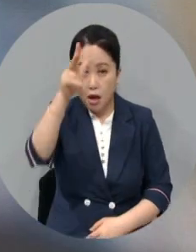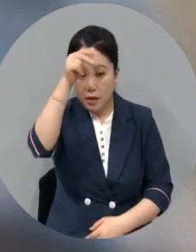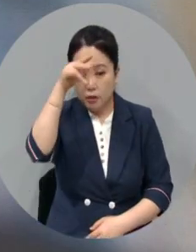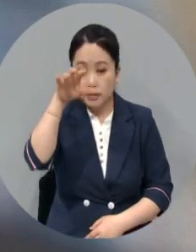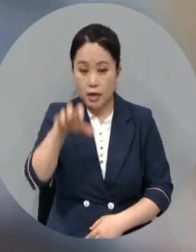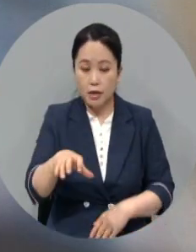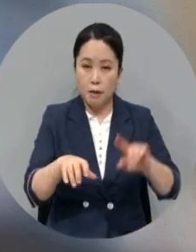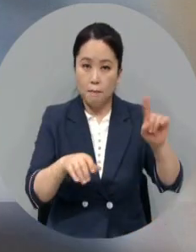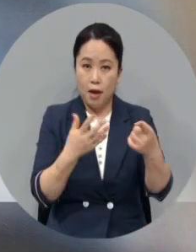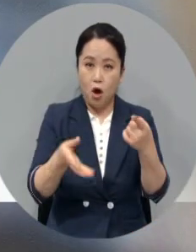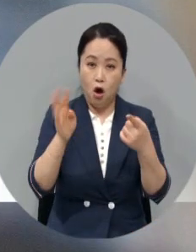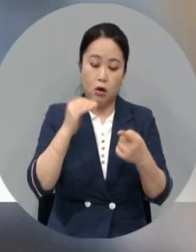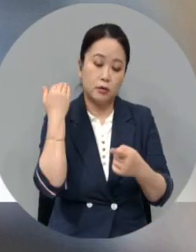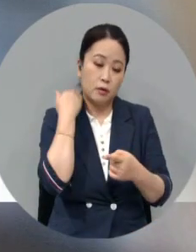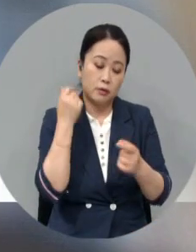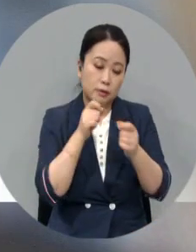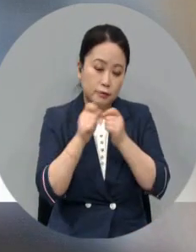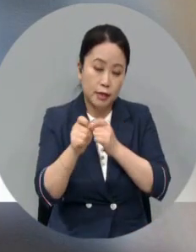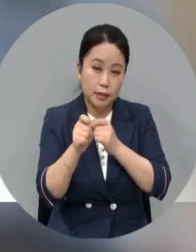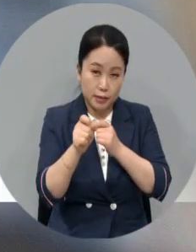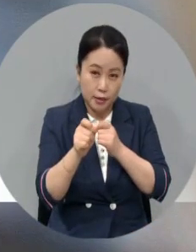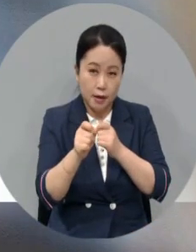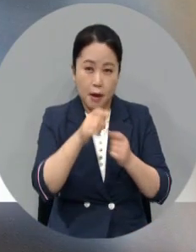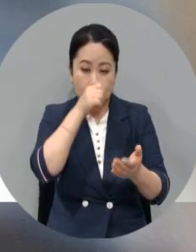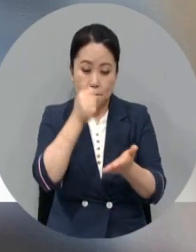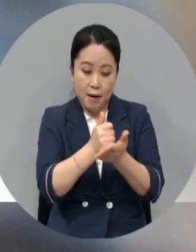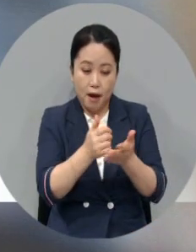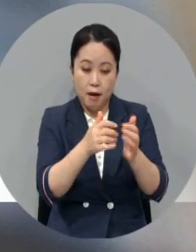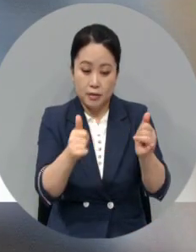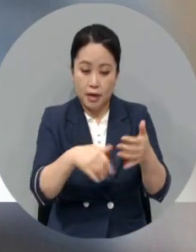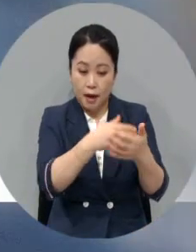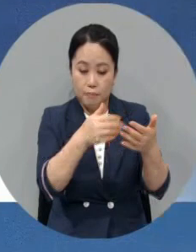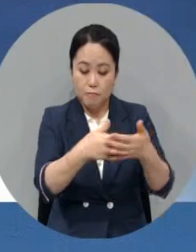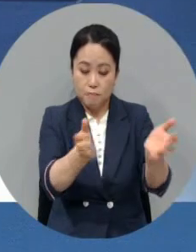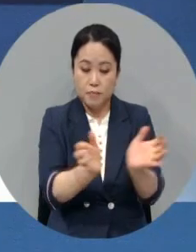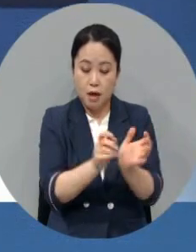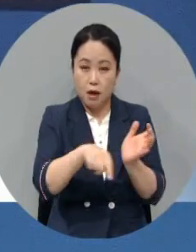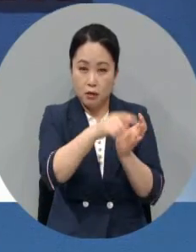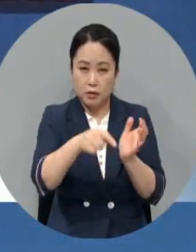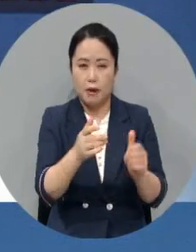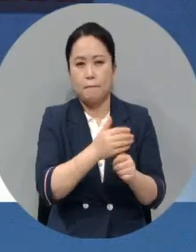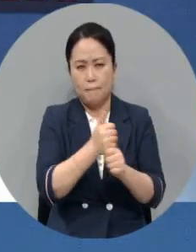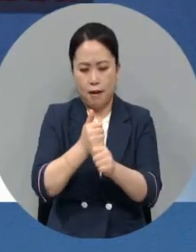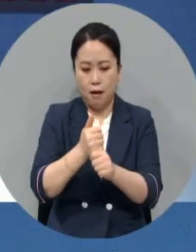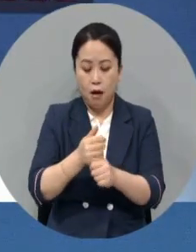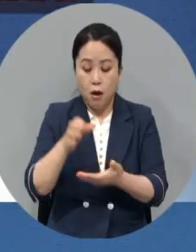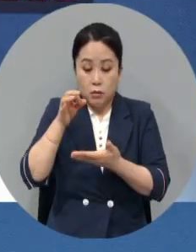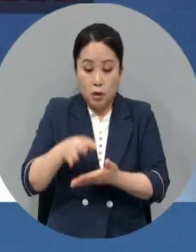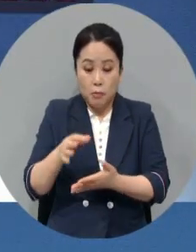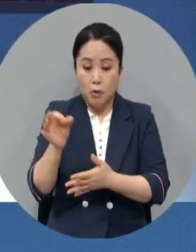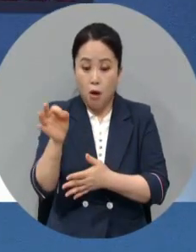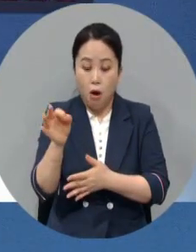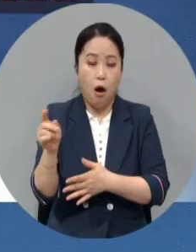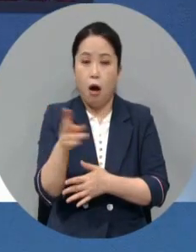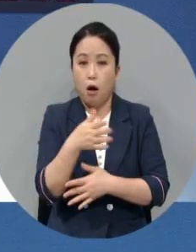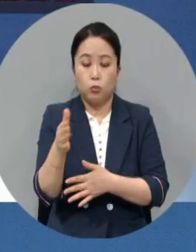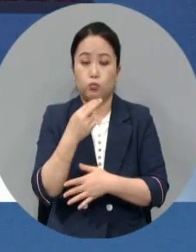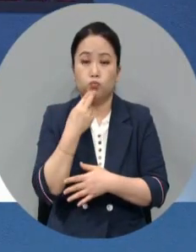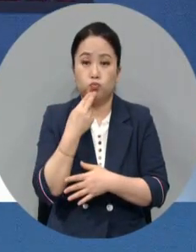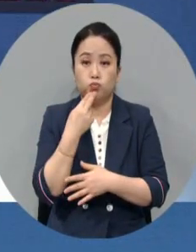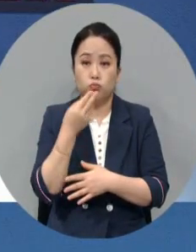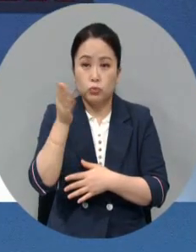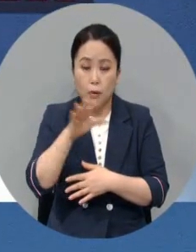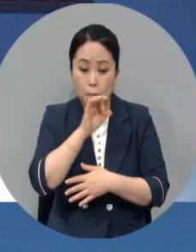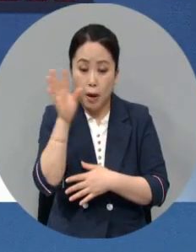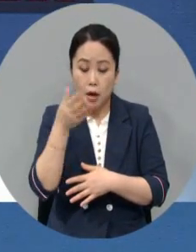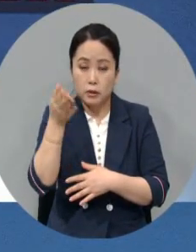경찰이 100억 원대 전세 사기범 일당을 검거했습니다. 자본금이 하나도 없으면서 급매로 나온 주택에